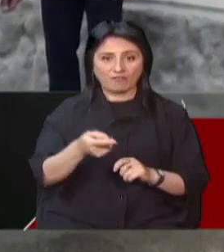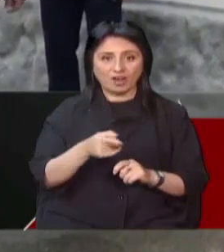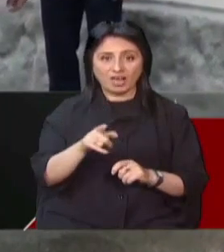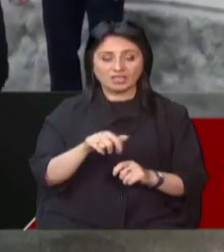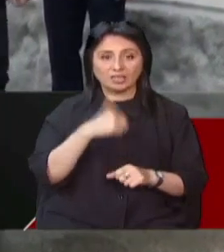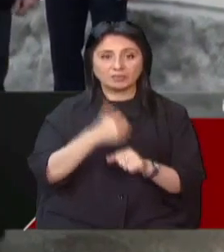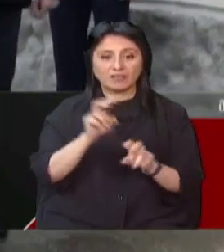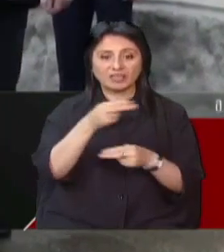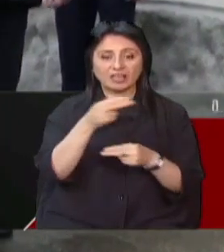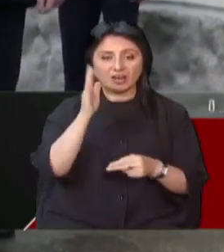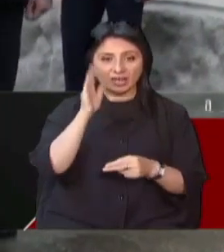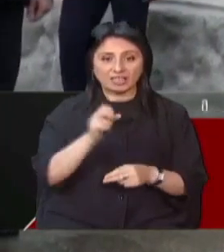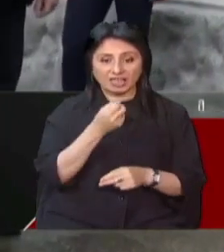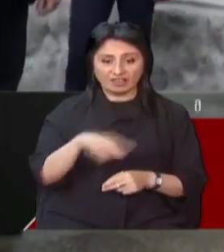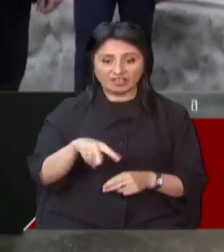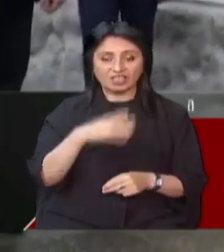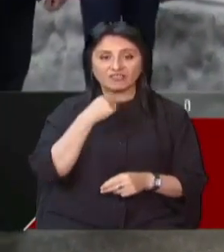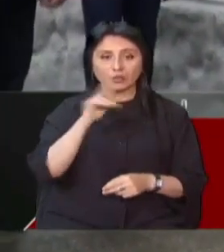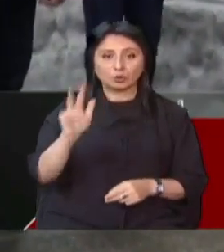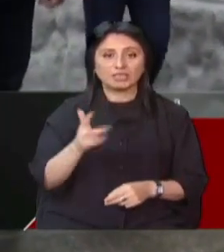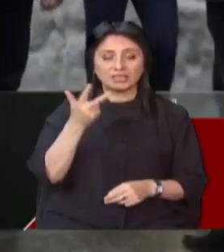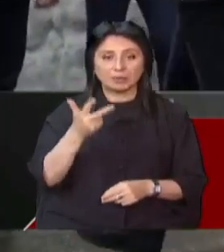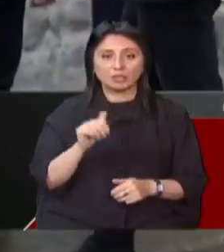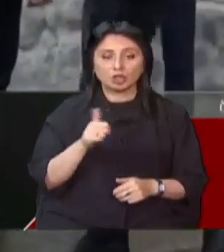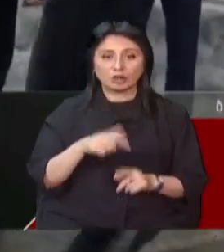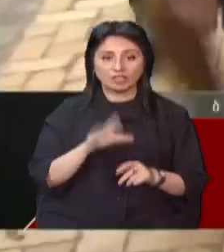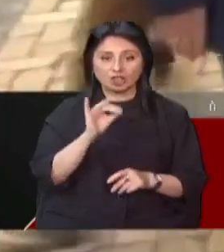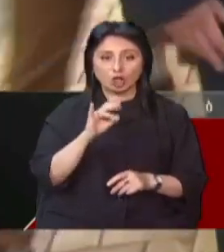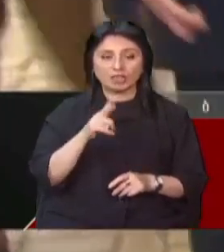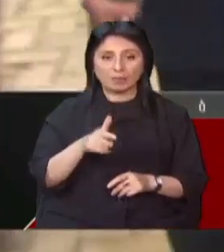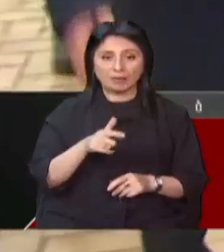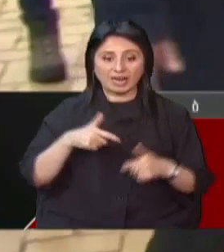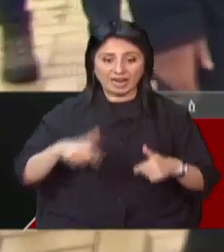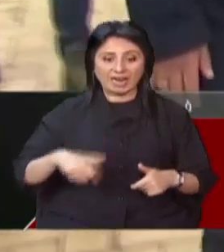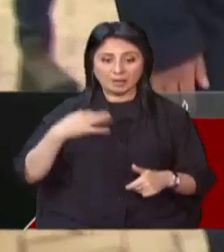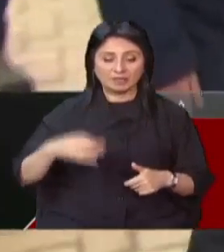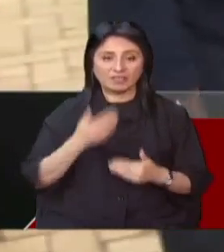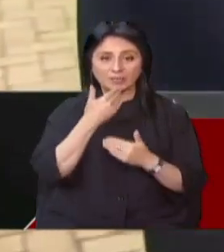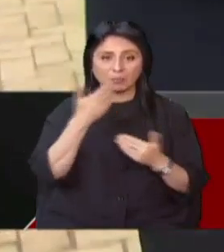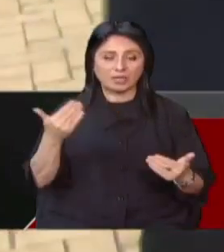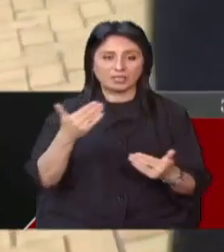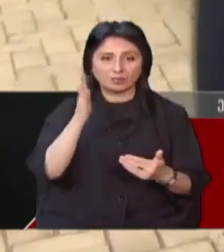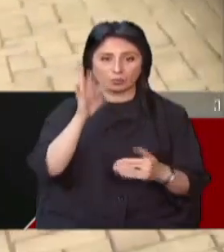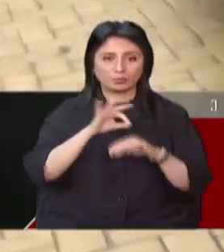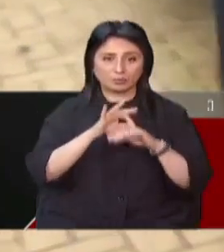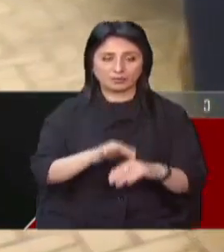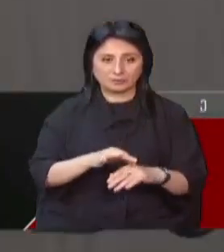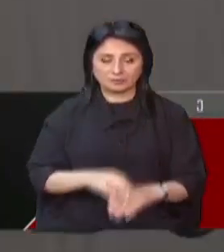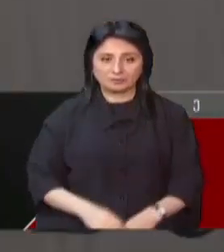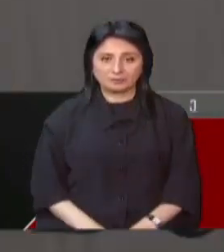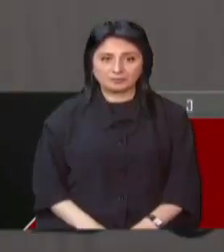თემა უმთავრესი იქნება ასევე ივლისში ვილნიუსის სამიზეც, რომელსაც სტოლტენბერგი გენმდივნის რანგში სავარაუდოდ ბოლოჯერ